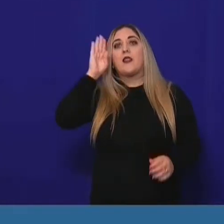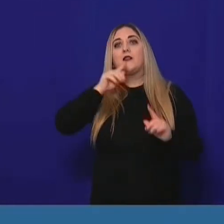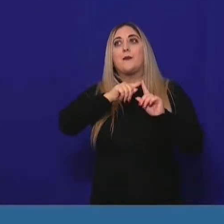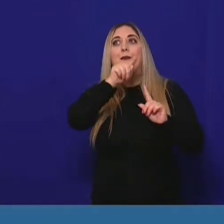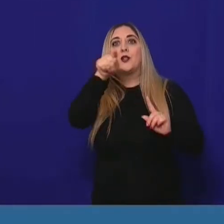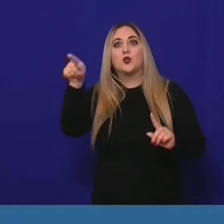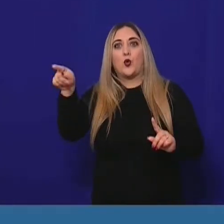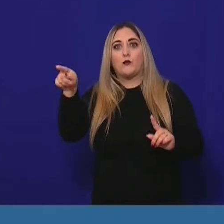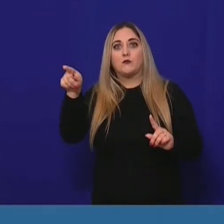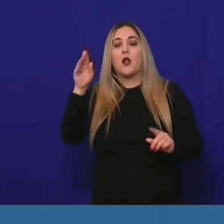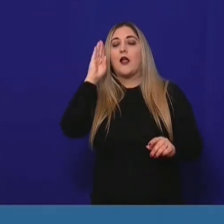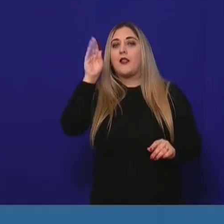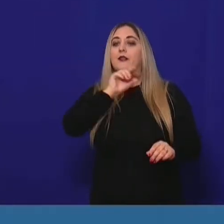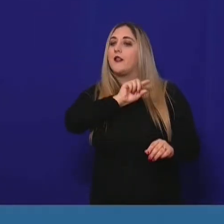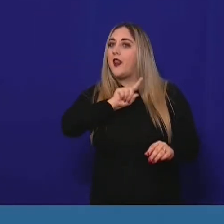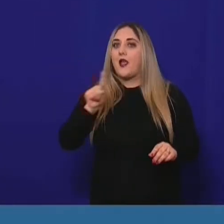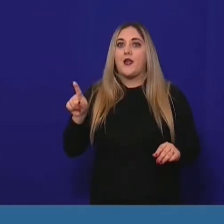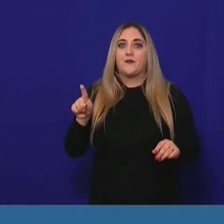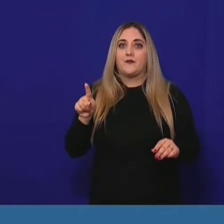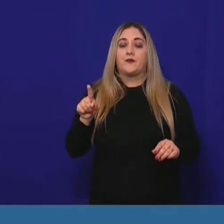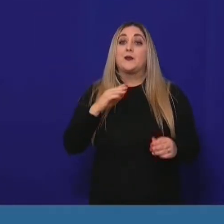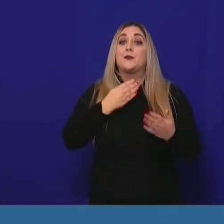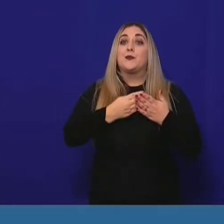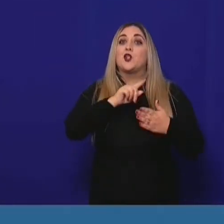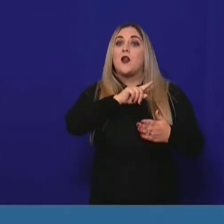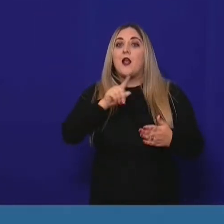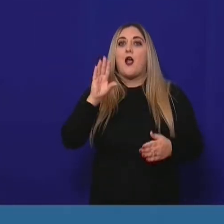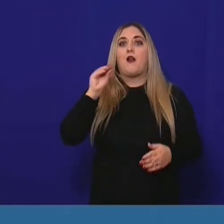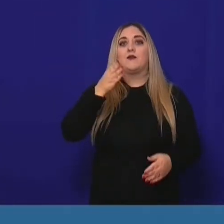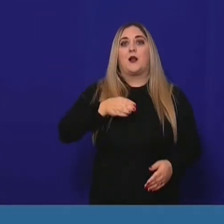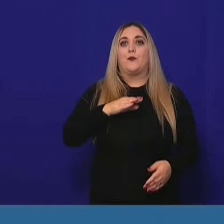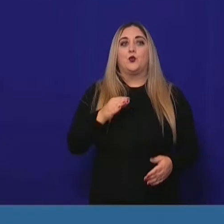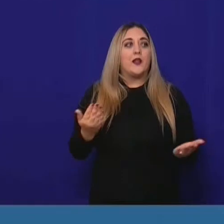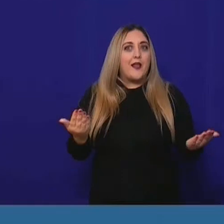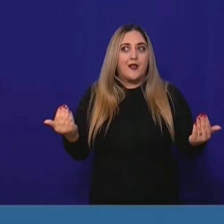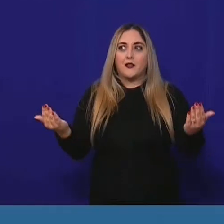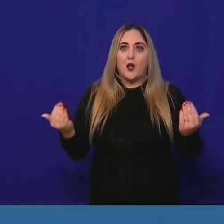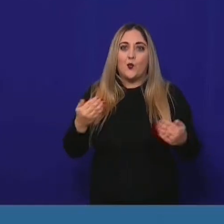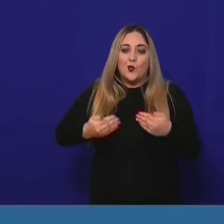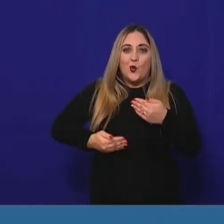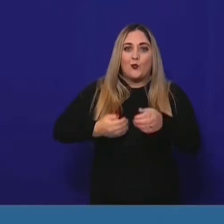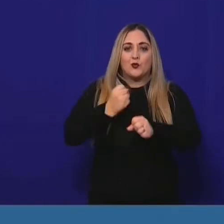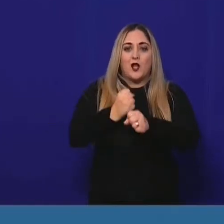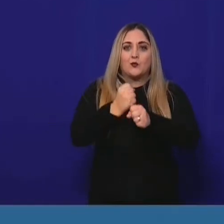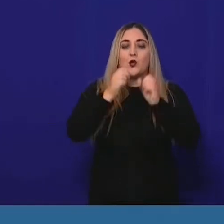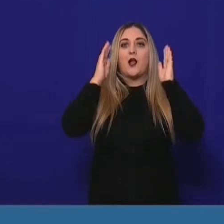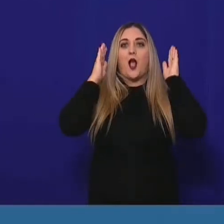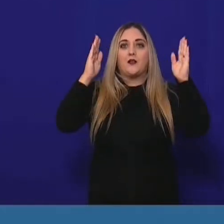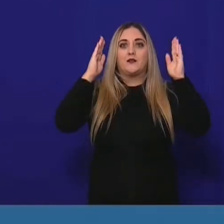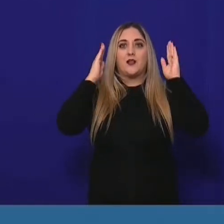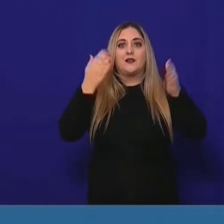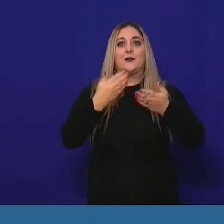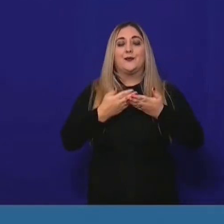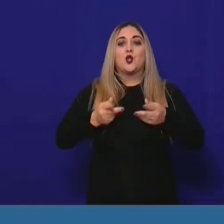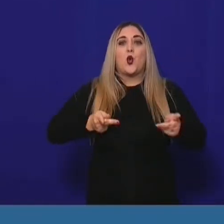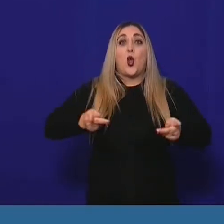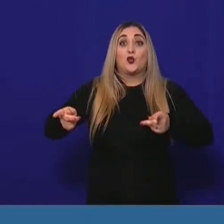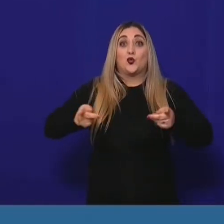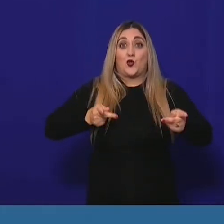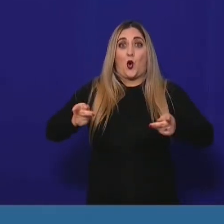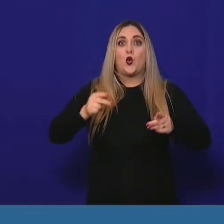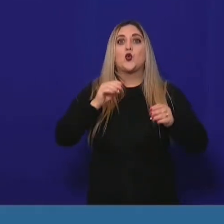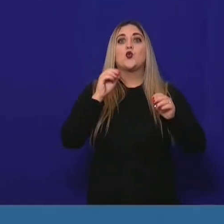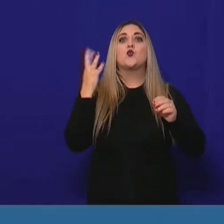jkollok iktar imwiet. Allura din il-ħidma li qegħdin nagħmlu kollha flimkien ejjew nibqgħu nżommuha ħalli aħna nżommu kemm jista'